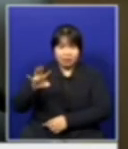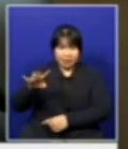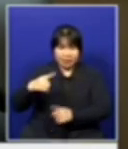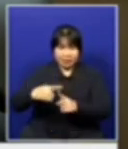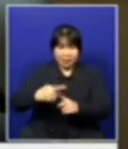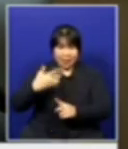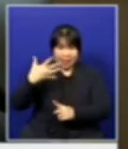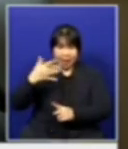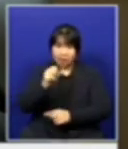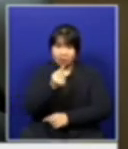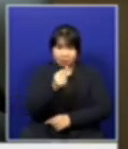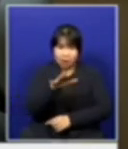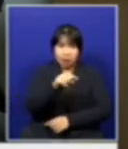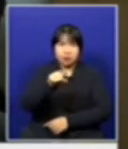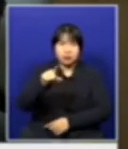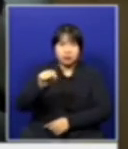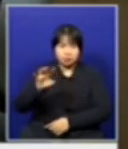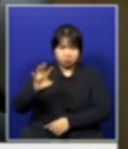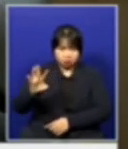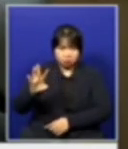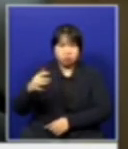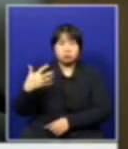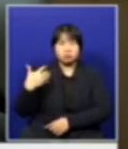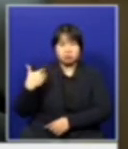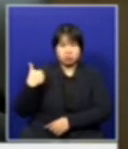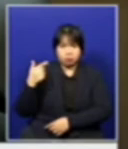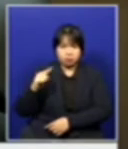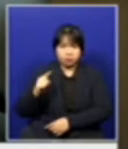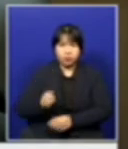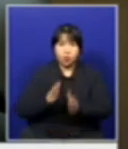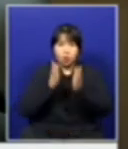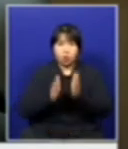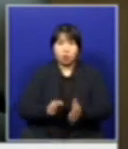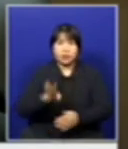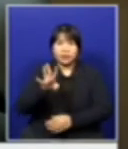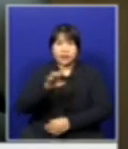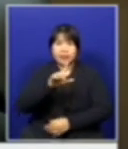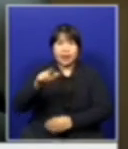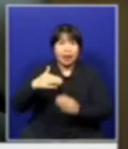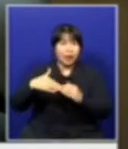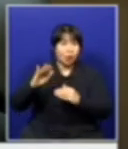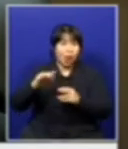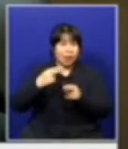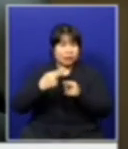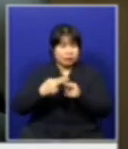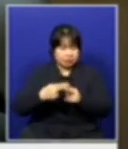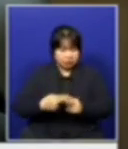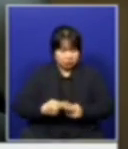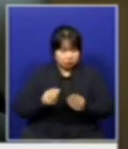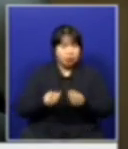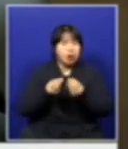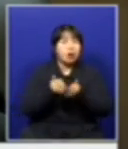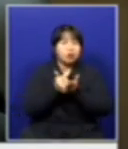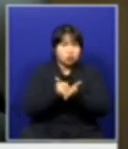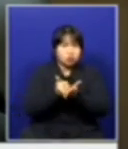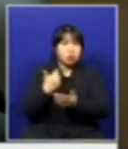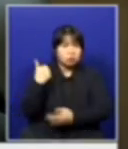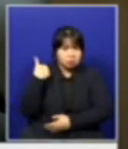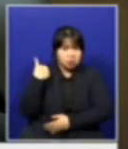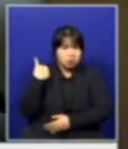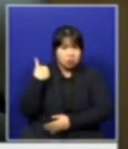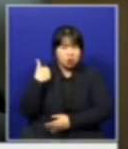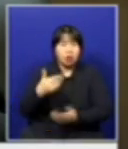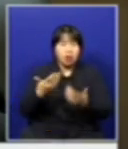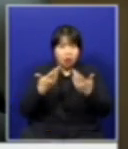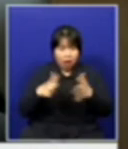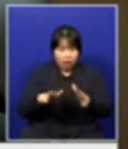าคม63เนี่ยนะฮะมีจำนวนเพียง4ล้านกว่ารายที่ได้รับ การเยียวยานะฮะแล้วก็มีประม